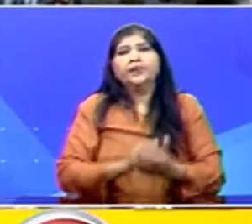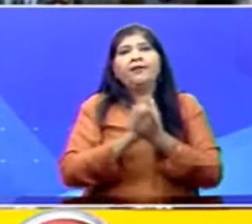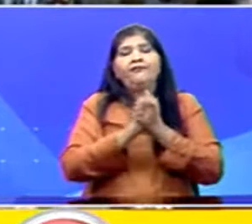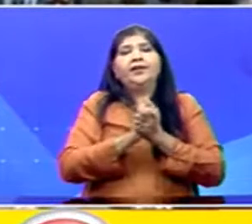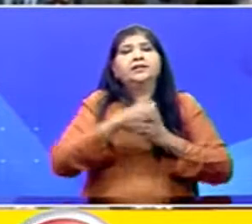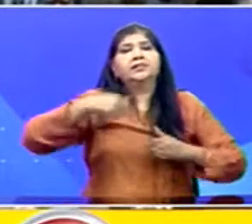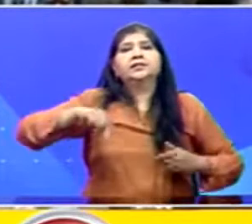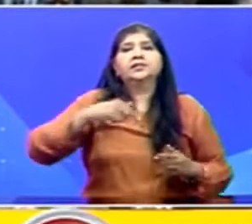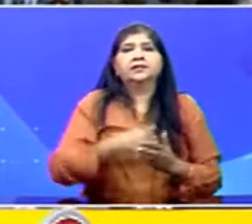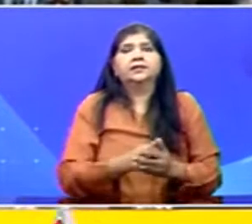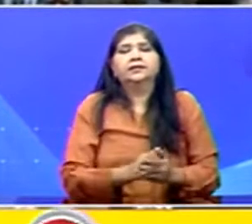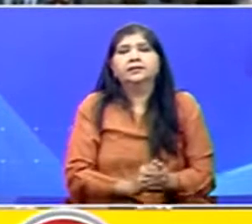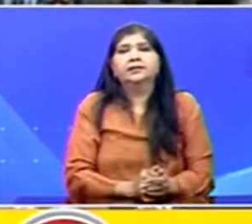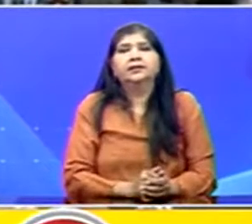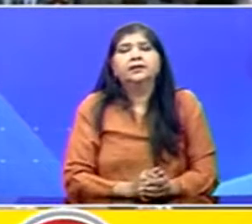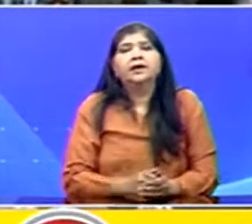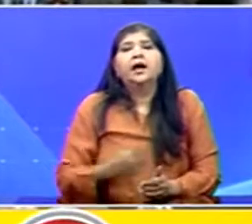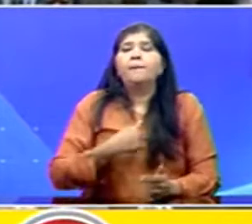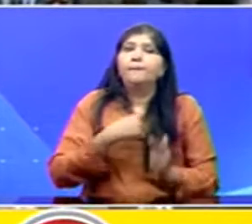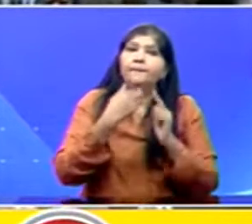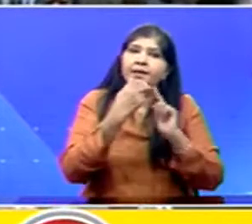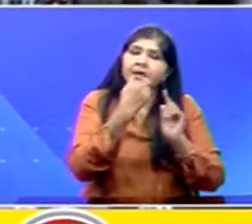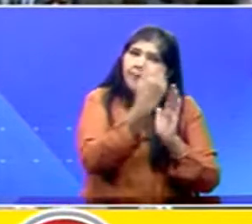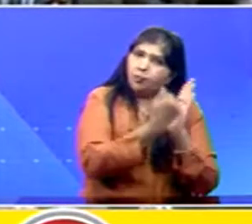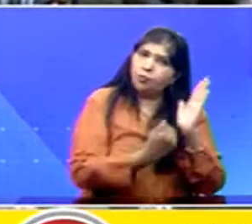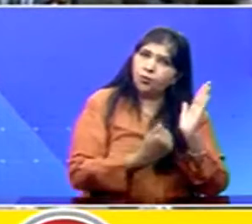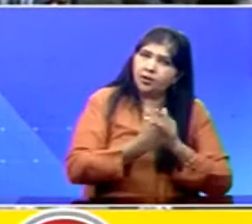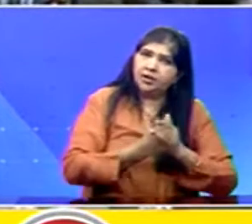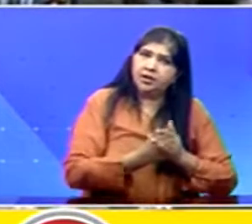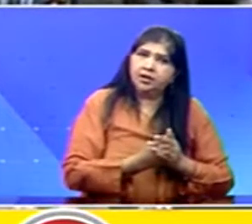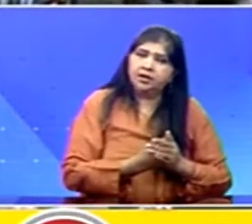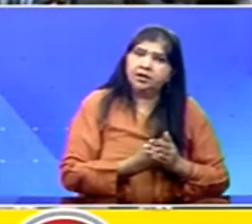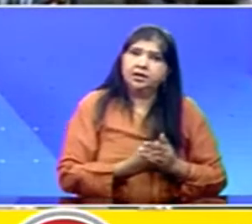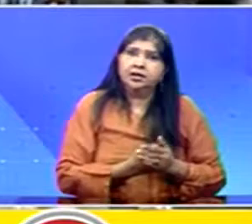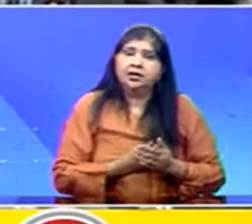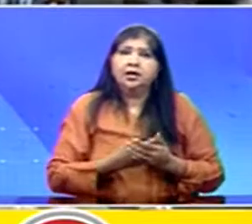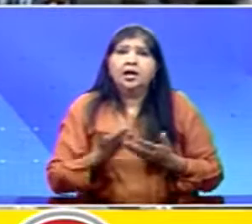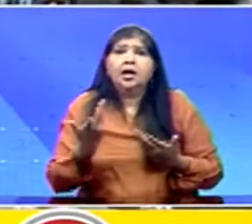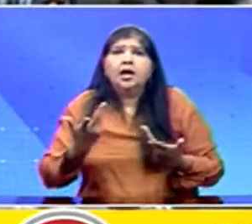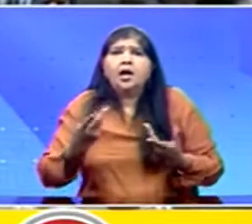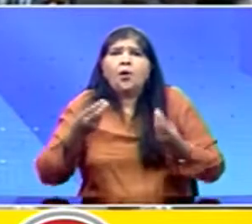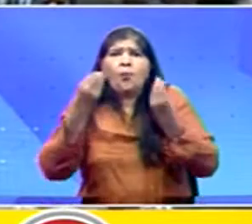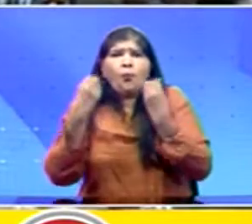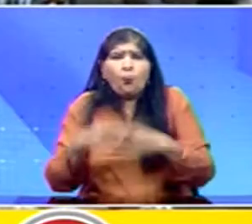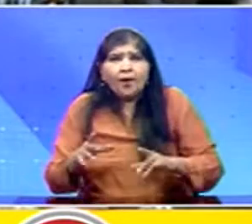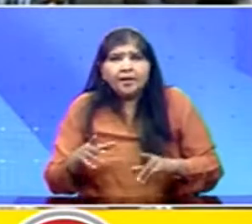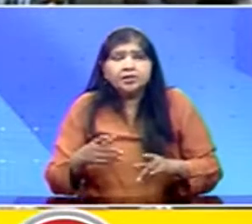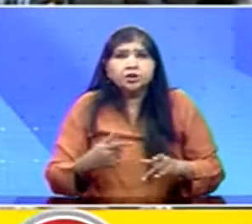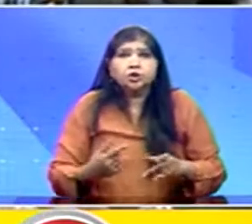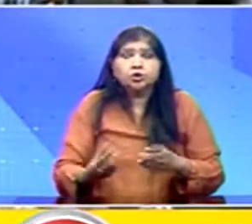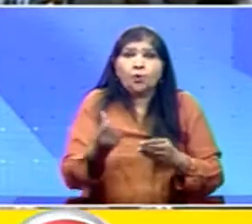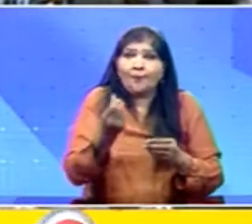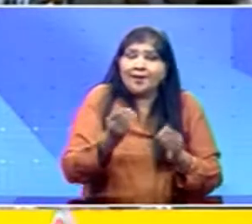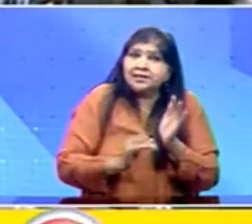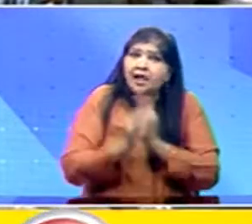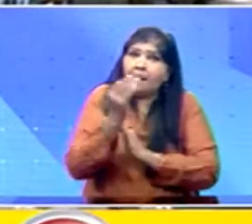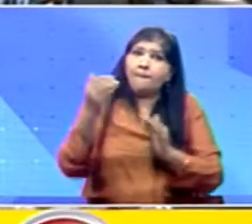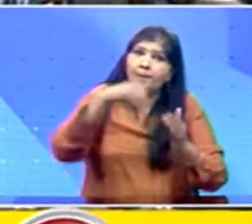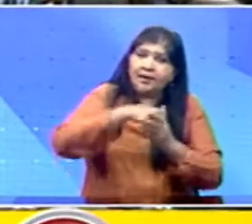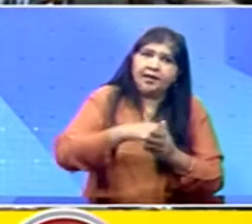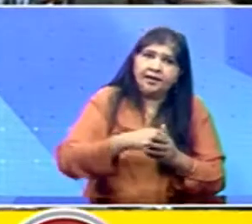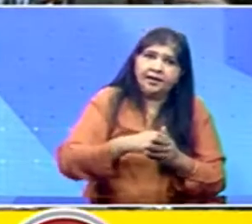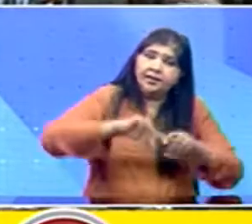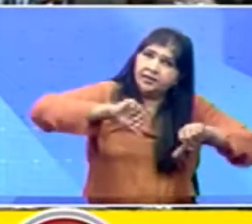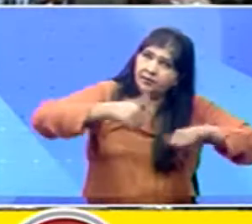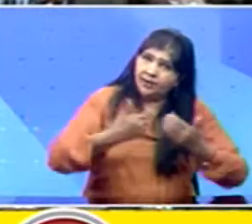देश्वास क्यों हम मन की बात में वेश्टू वेल से जुड़े सफल प्रहासों की चर्था करते रहे हैं